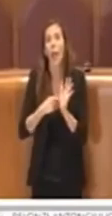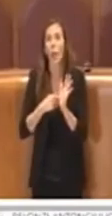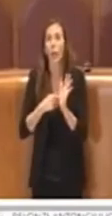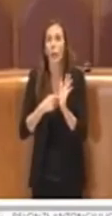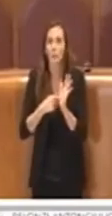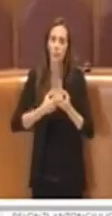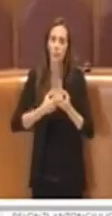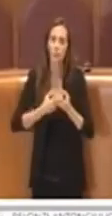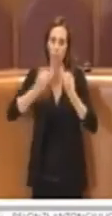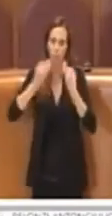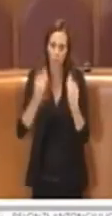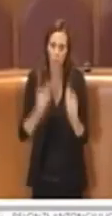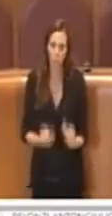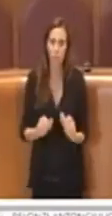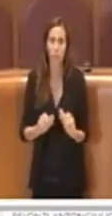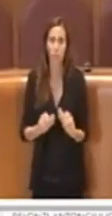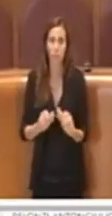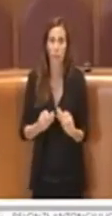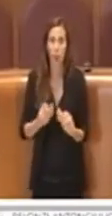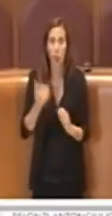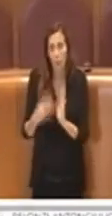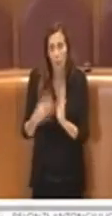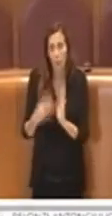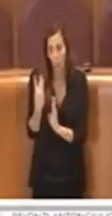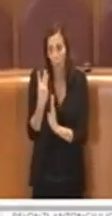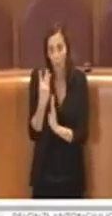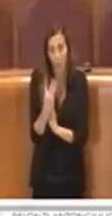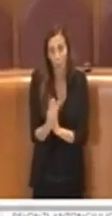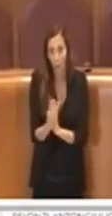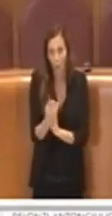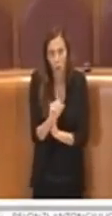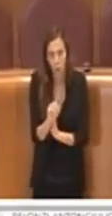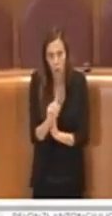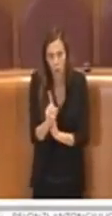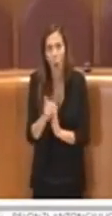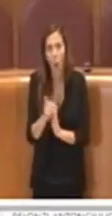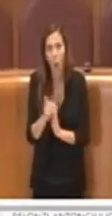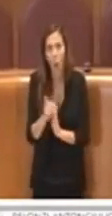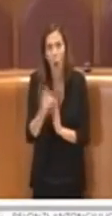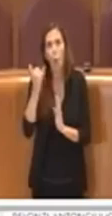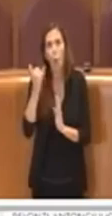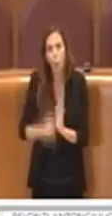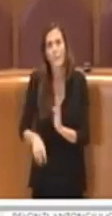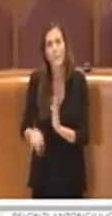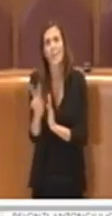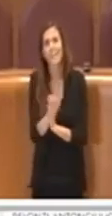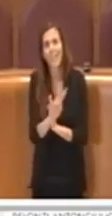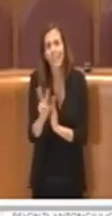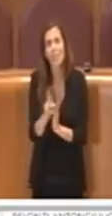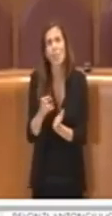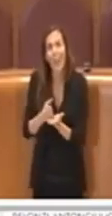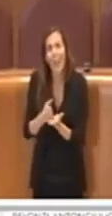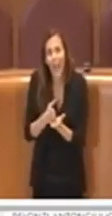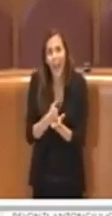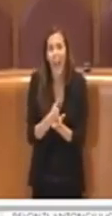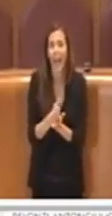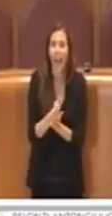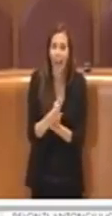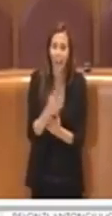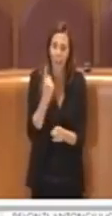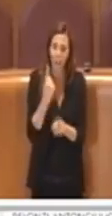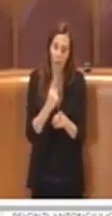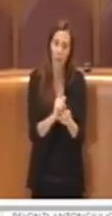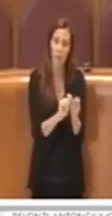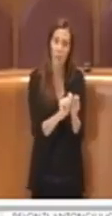resosi necessario solo negli ultimi quattro anni dal sì negli ultimi 22 anni che non è poco quando c'è da